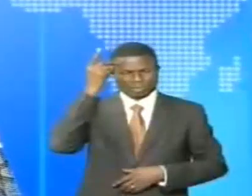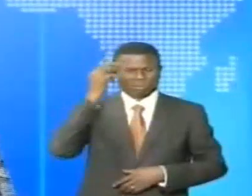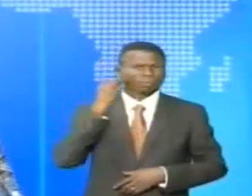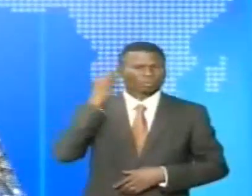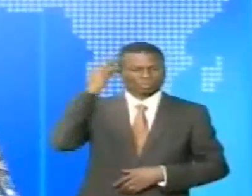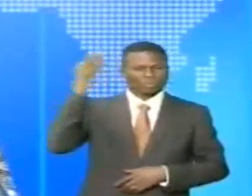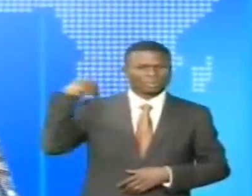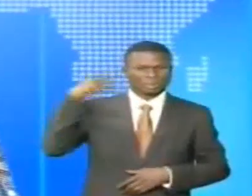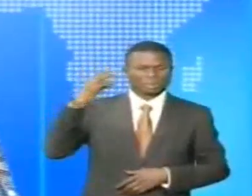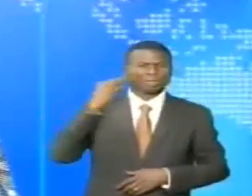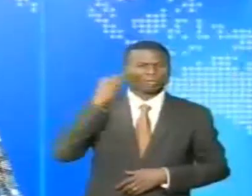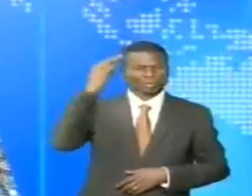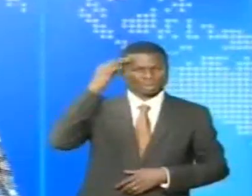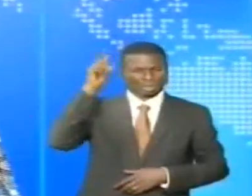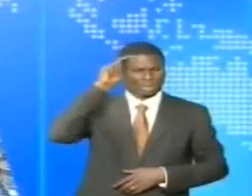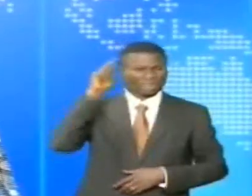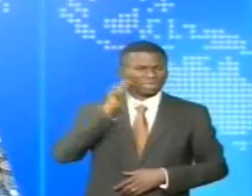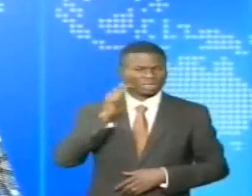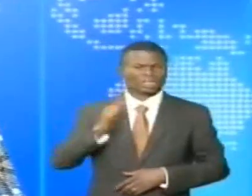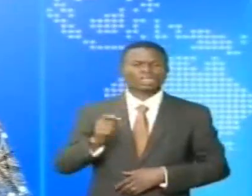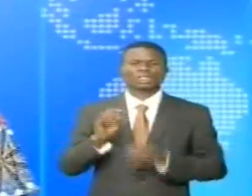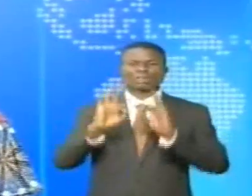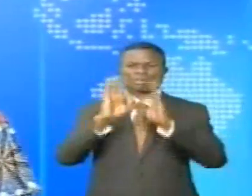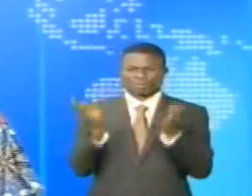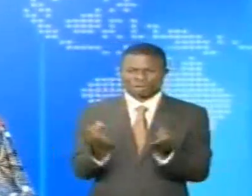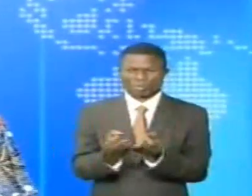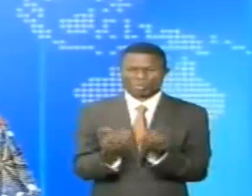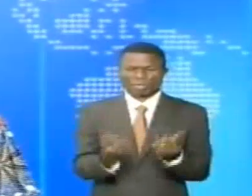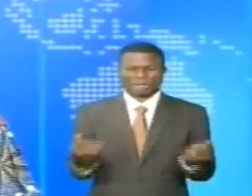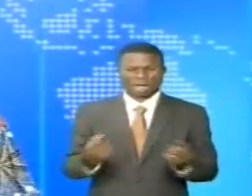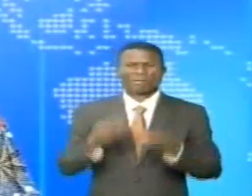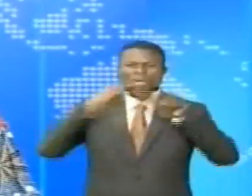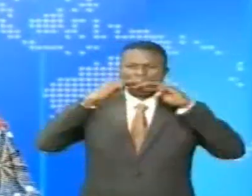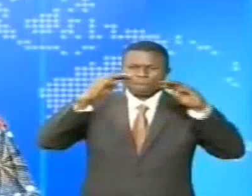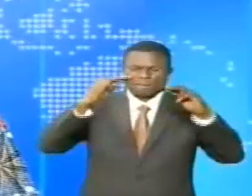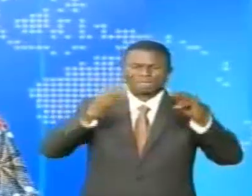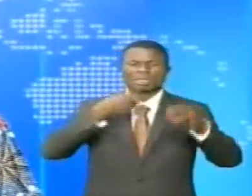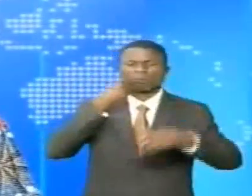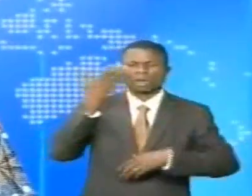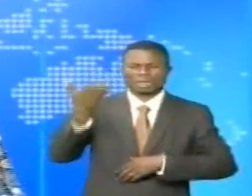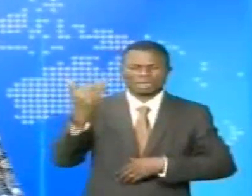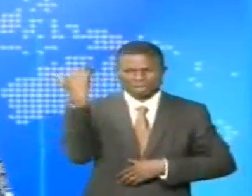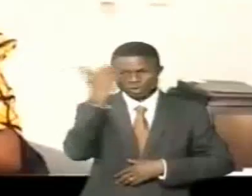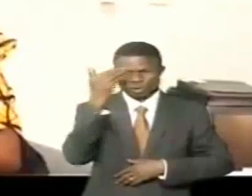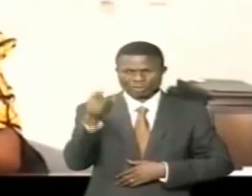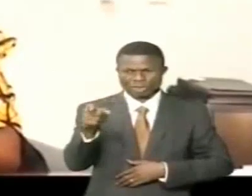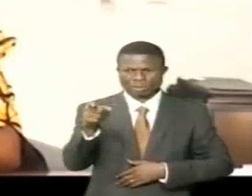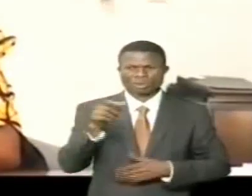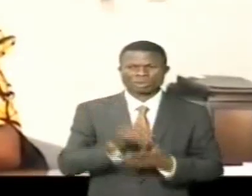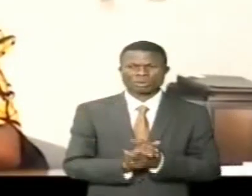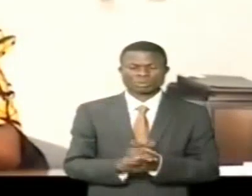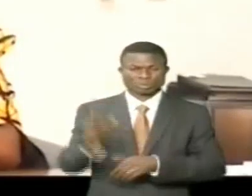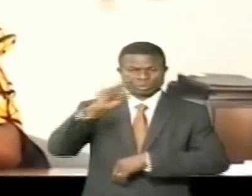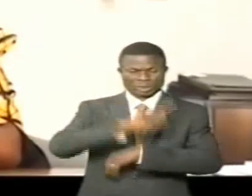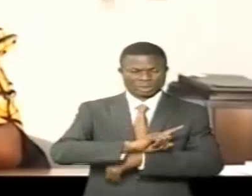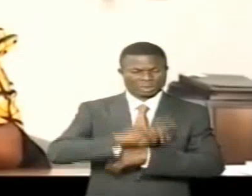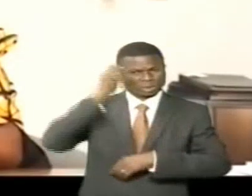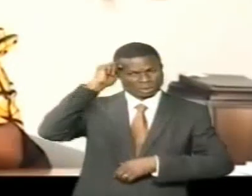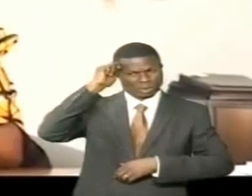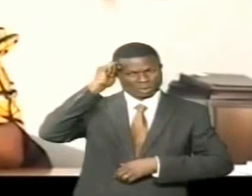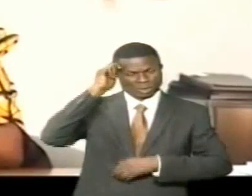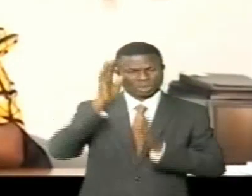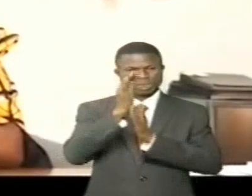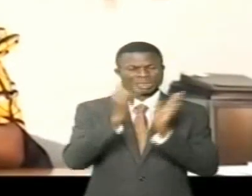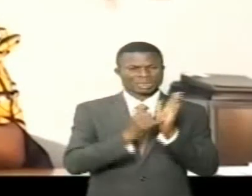d'État, ministre du Genre, Enfants et Familles, a adressé un message à ces sujets. On l'écoute. En ce jour mémorable du 16